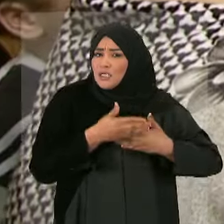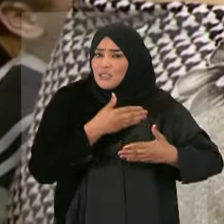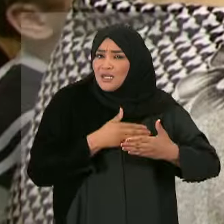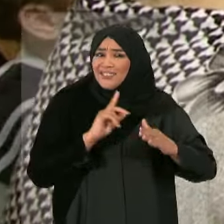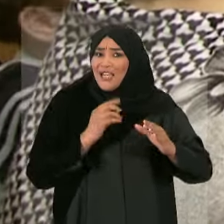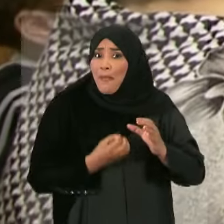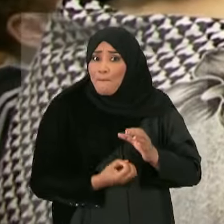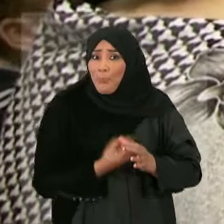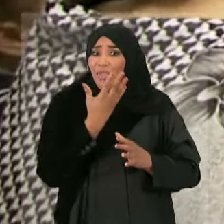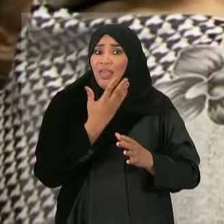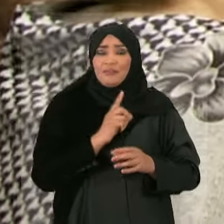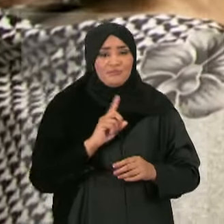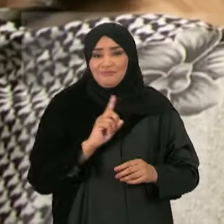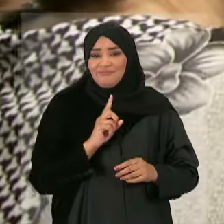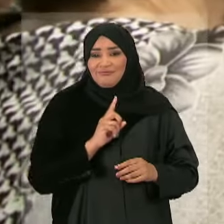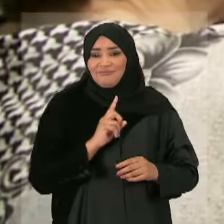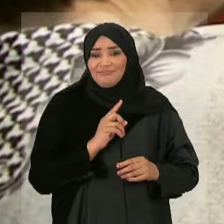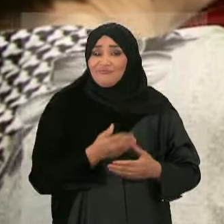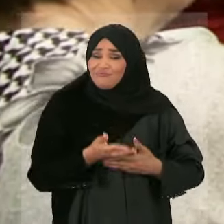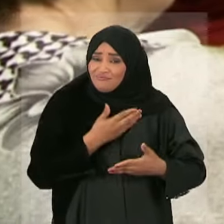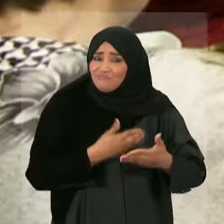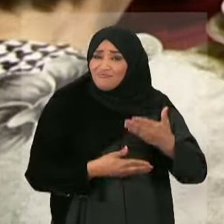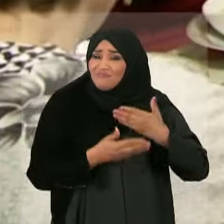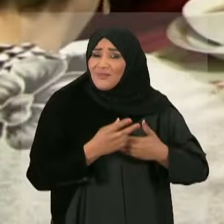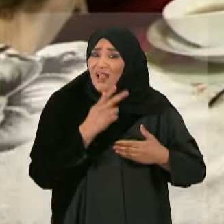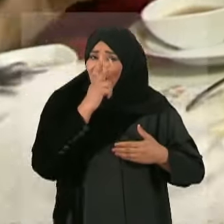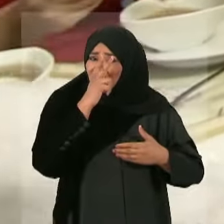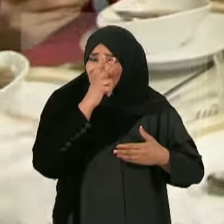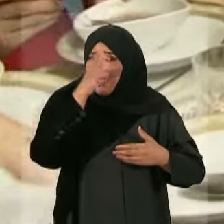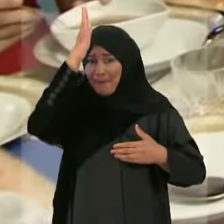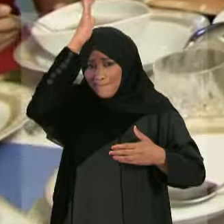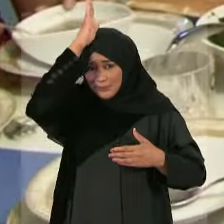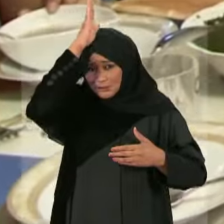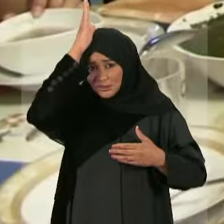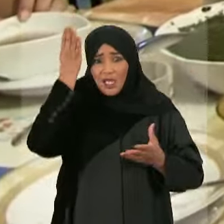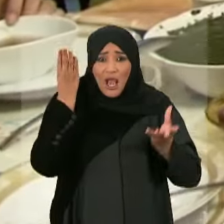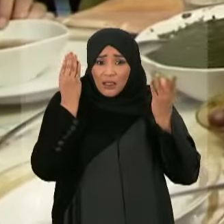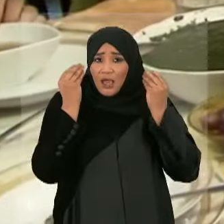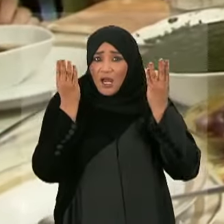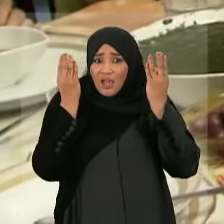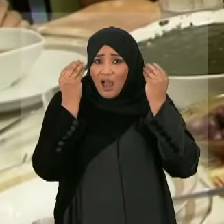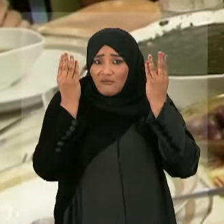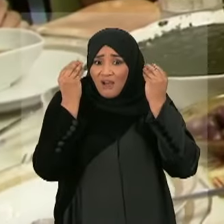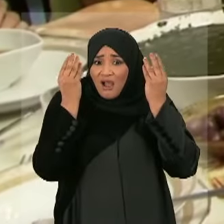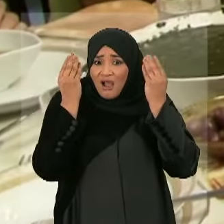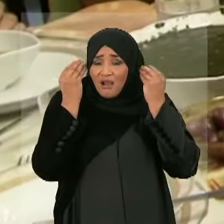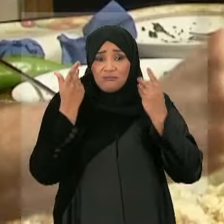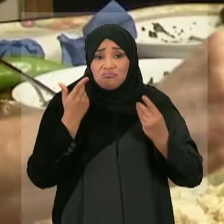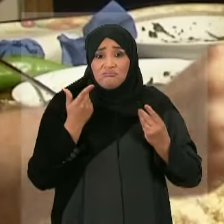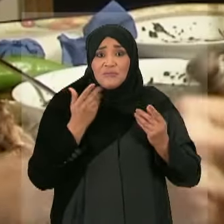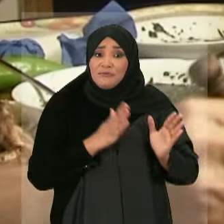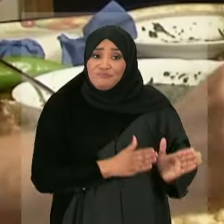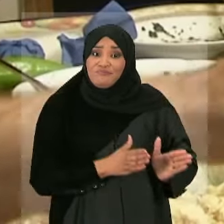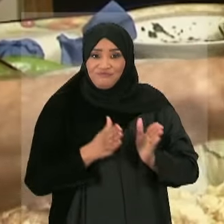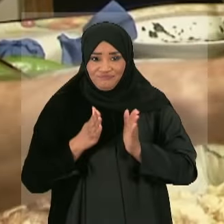فراغ، قبلها كان كمان في حضارة بيزنطية ما شائعة هون. العلاقة اللي بين بيت أختي